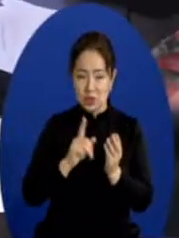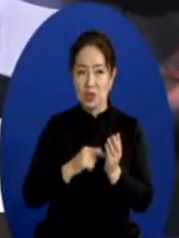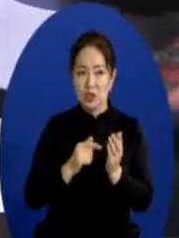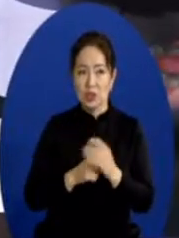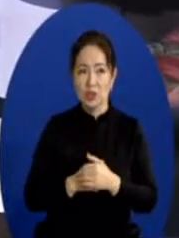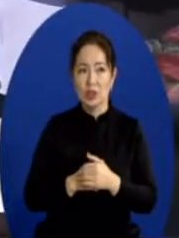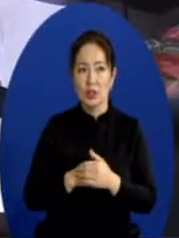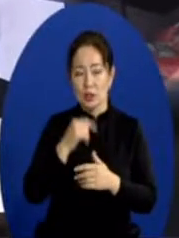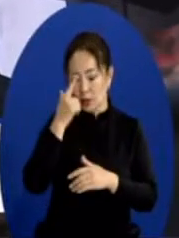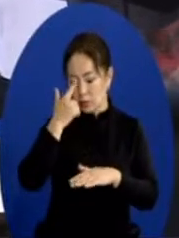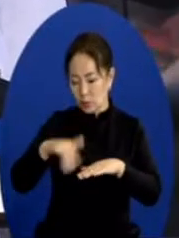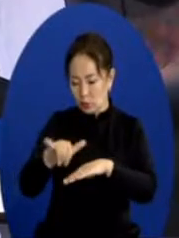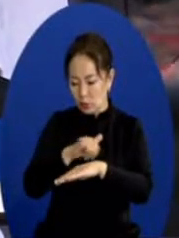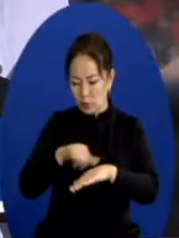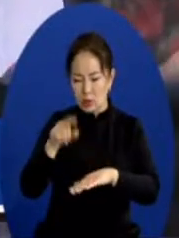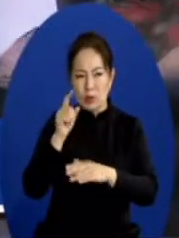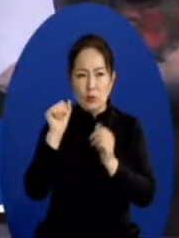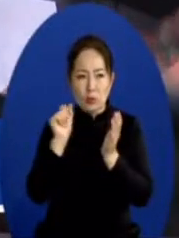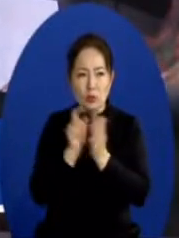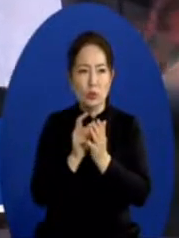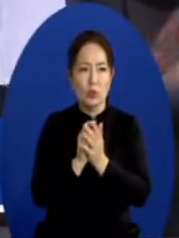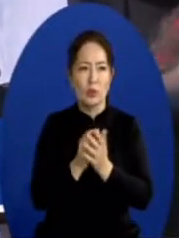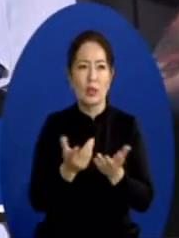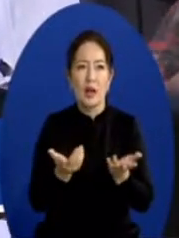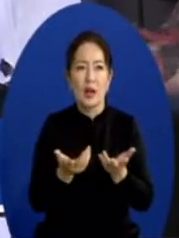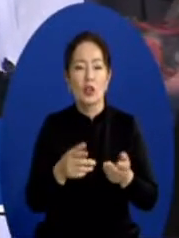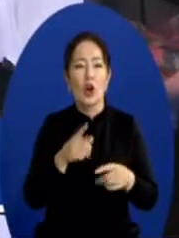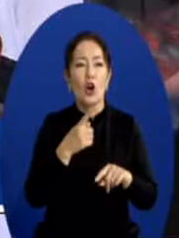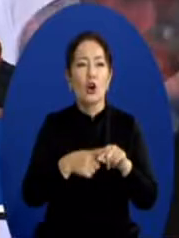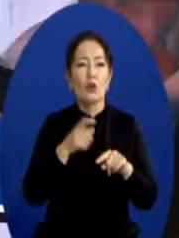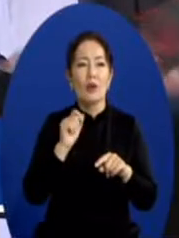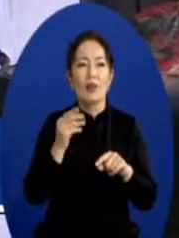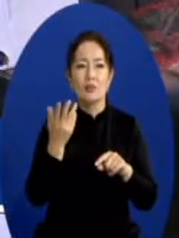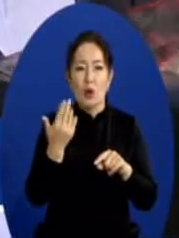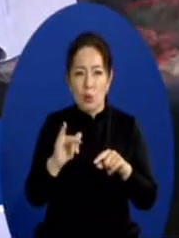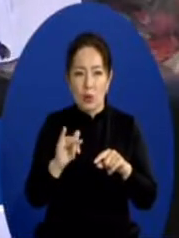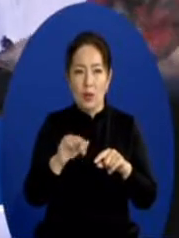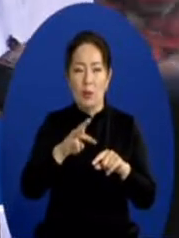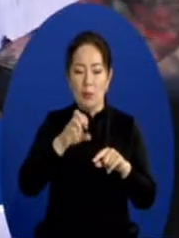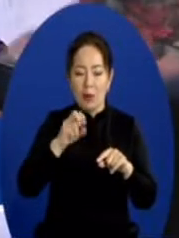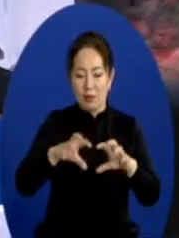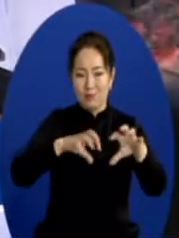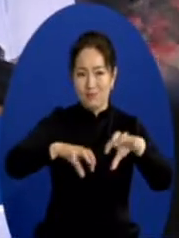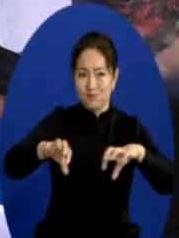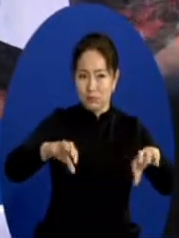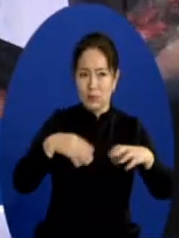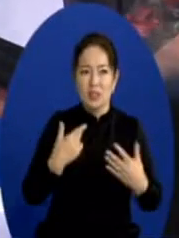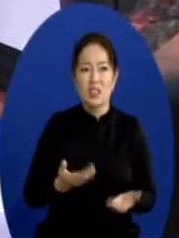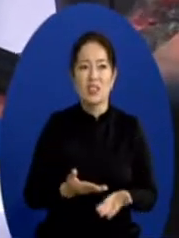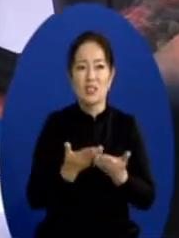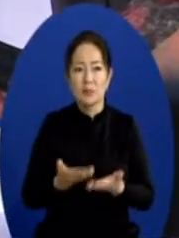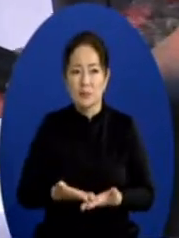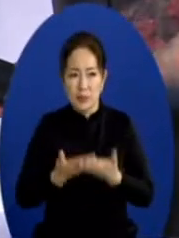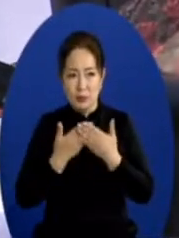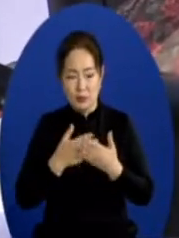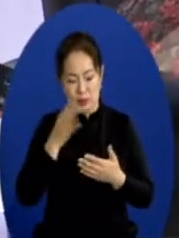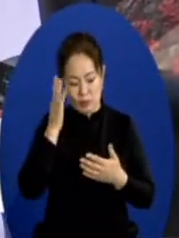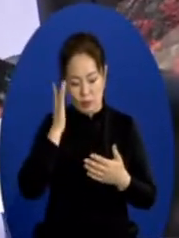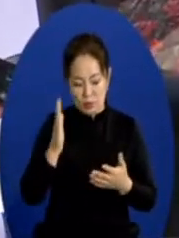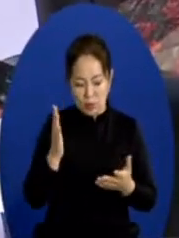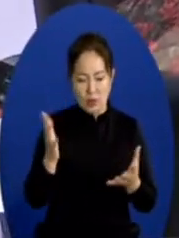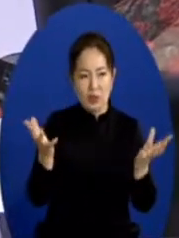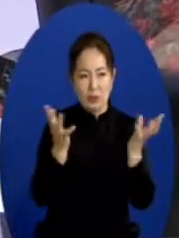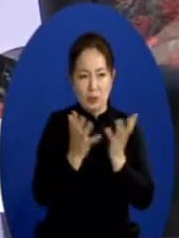шаарлагтай байгаа. Монгол улсын хамгийн одоо чухал салбарын нэг болсон энэ хөдөө аж ахуйн мал аж ахуйн салбарыг дэмжих энэ бодлогыг бол бид бүхэн цаашдаа